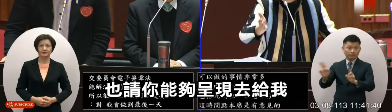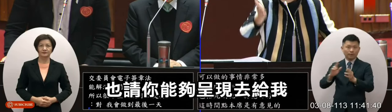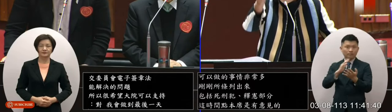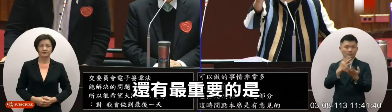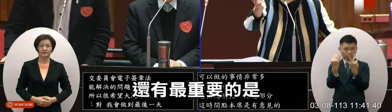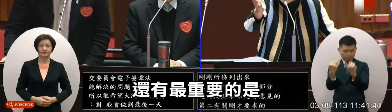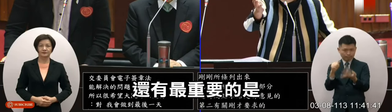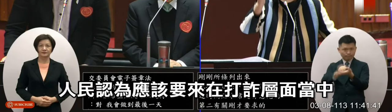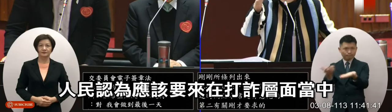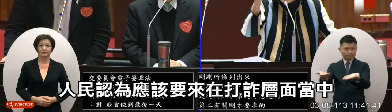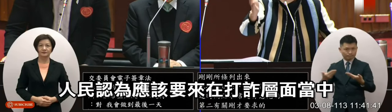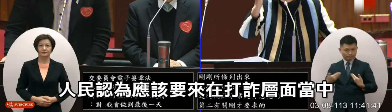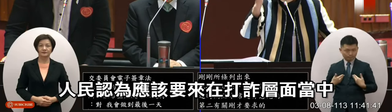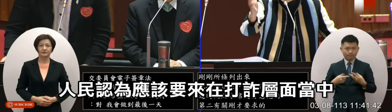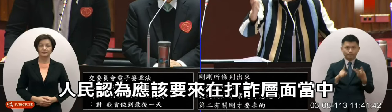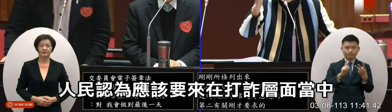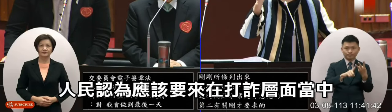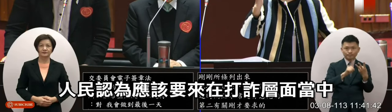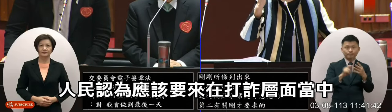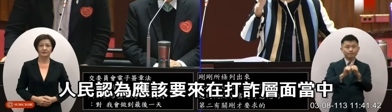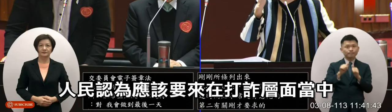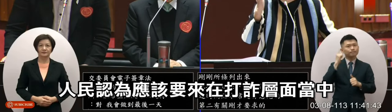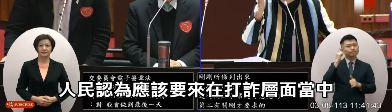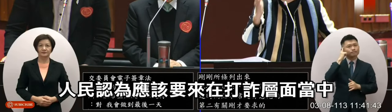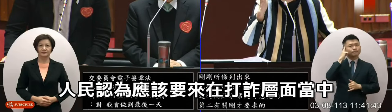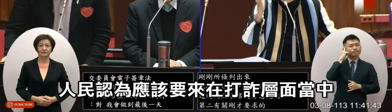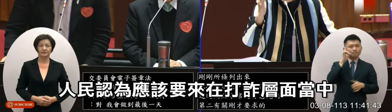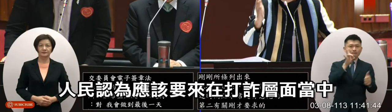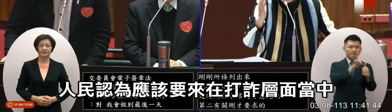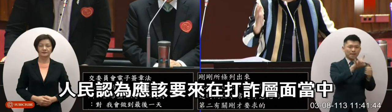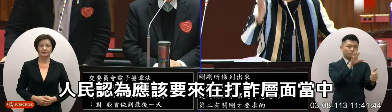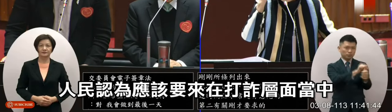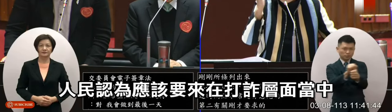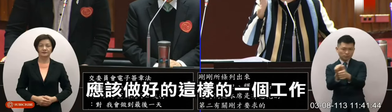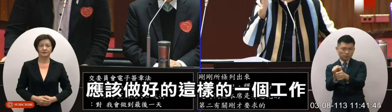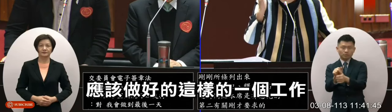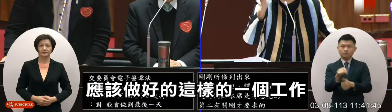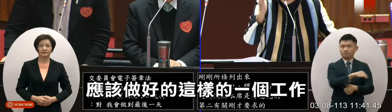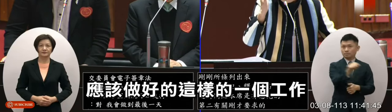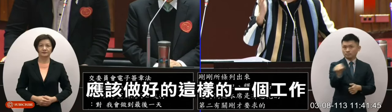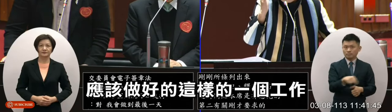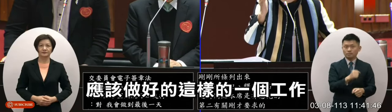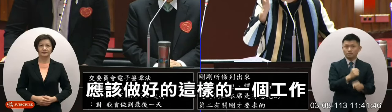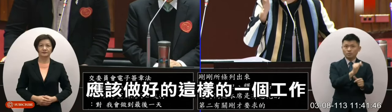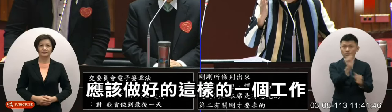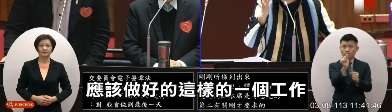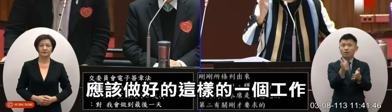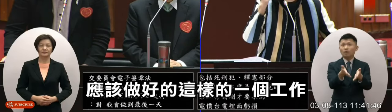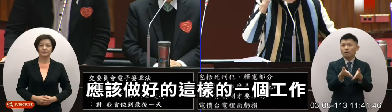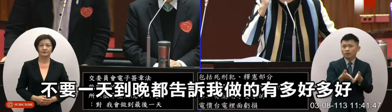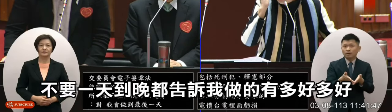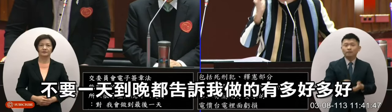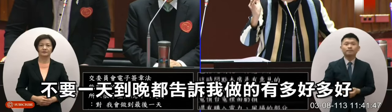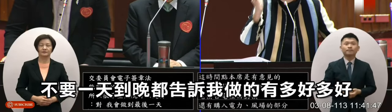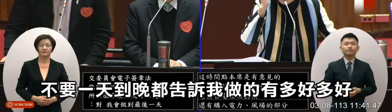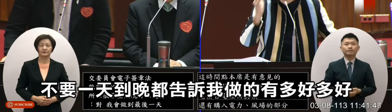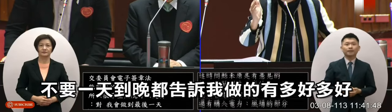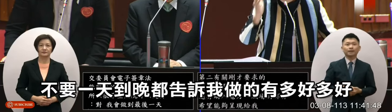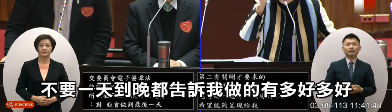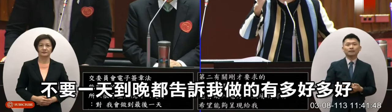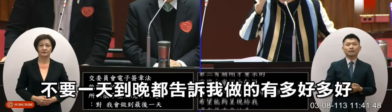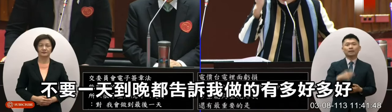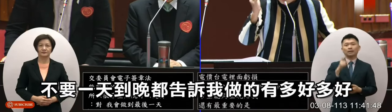给我。还有最重要的是，人民认为应该要在打造层面当中应该做好的这样的一个工作，不要一天到晚